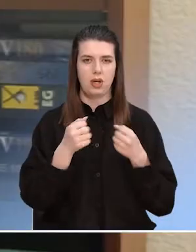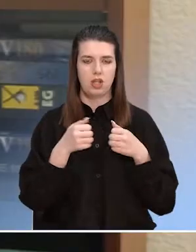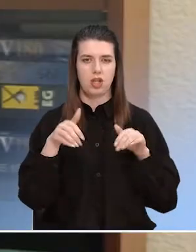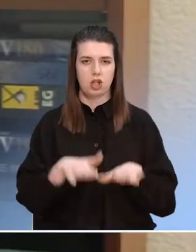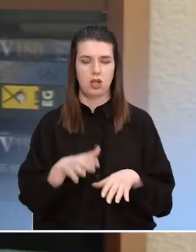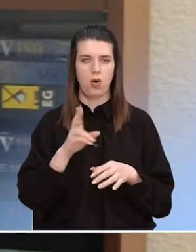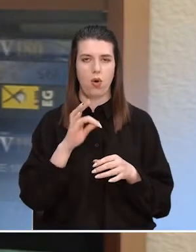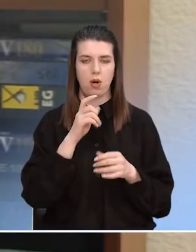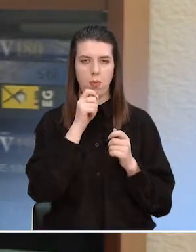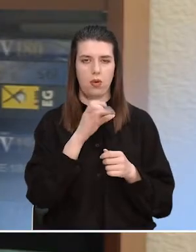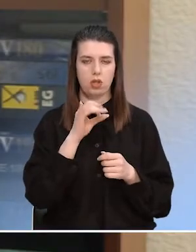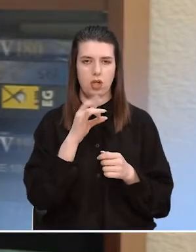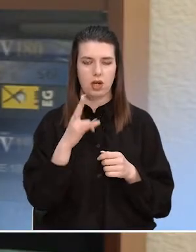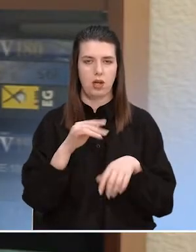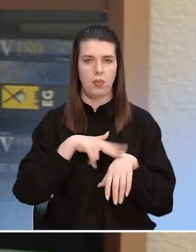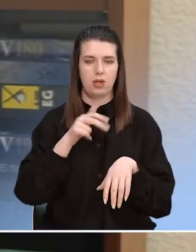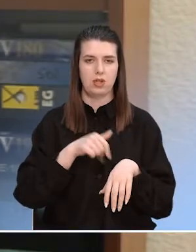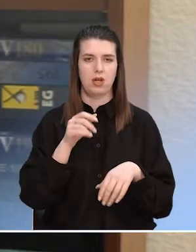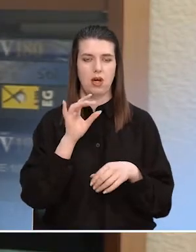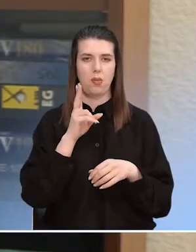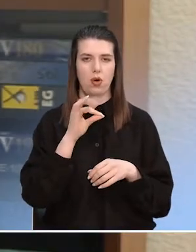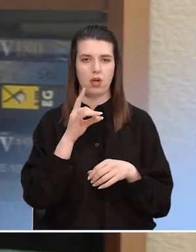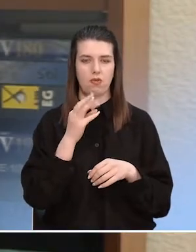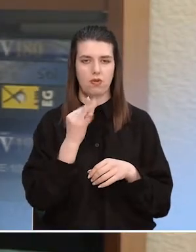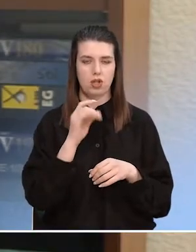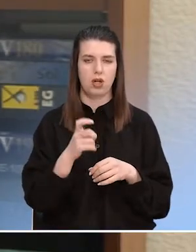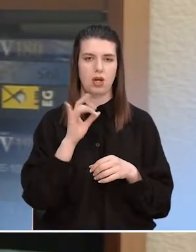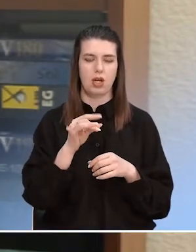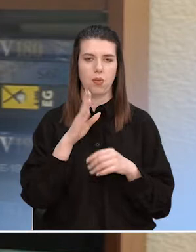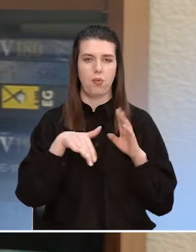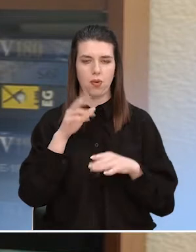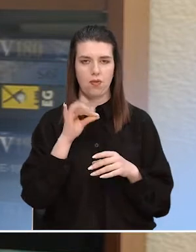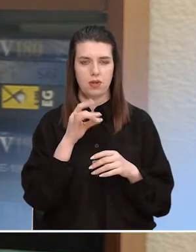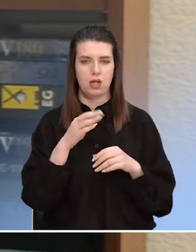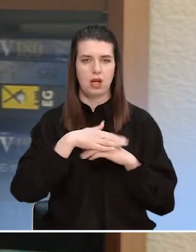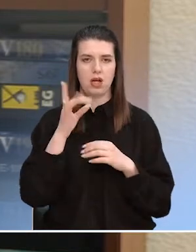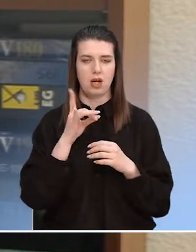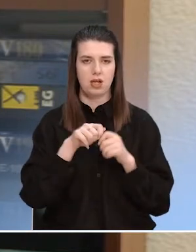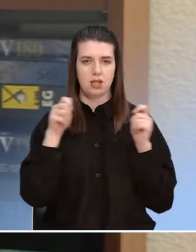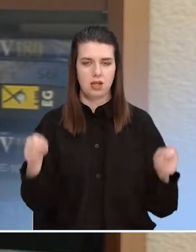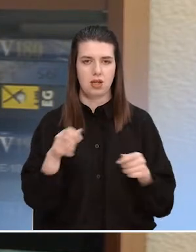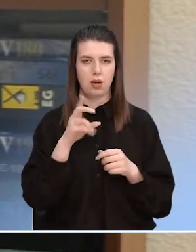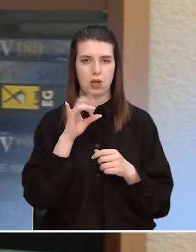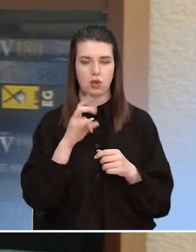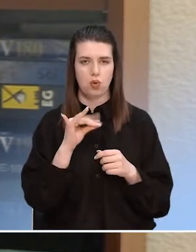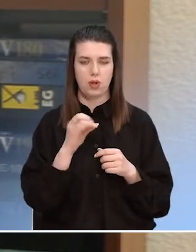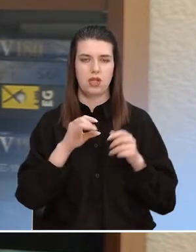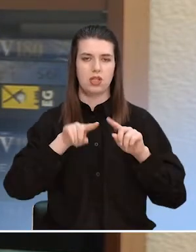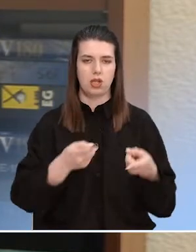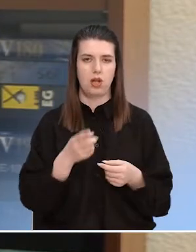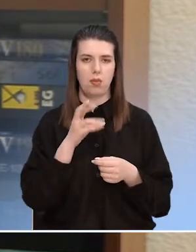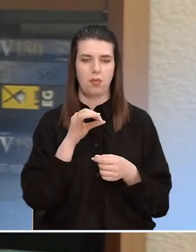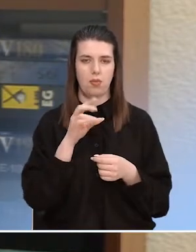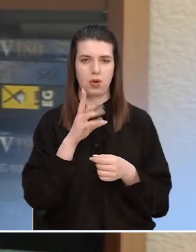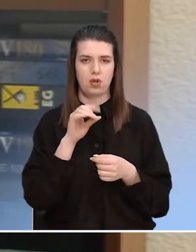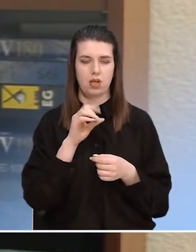ростовской области принято решение о поощрении сотрудников полиции проявивших оперативность и профессионализм в раскрытии данного преступления